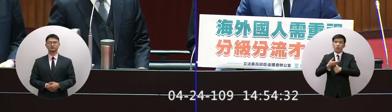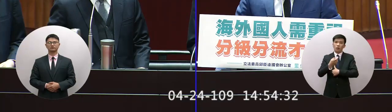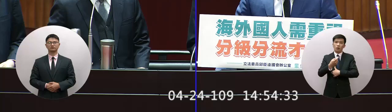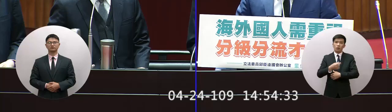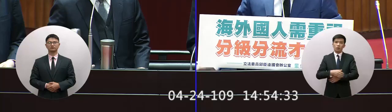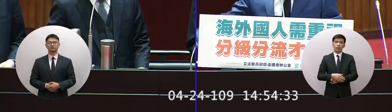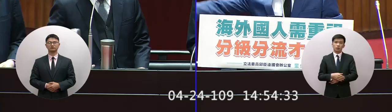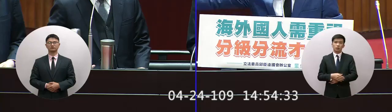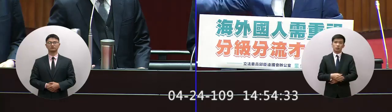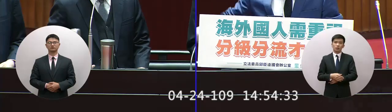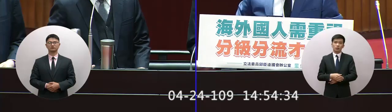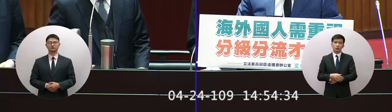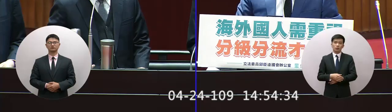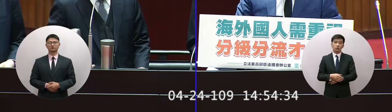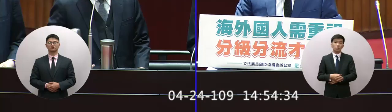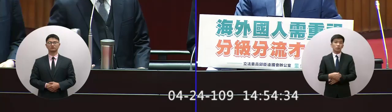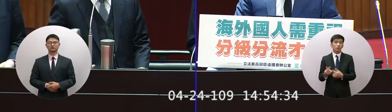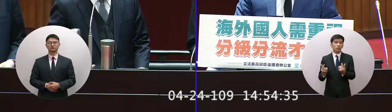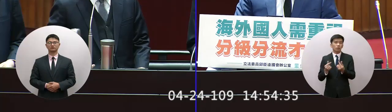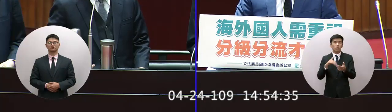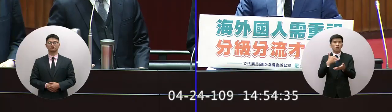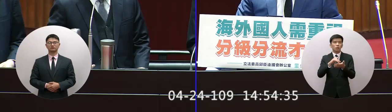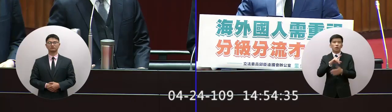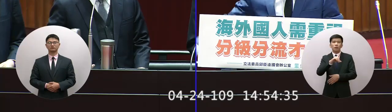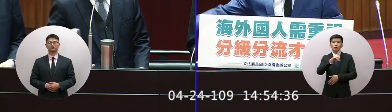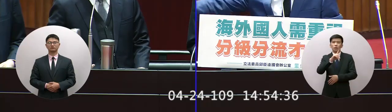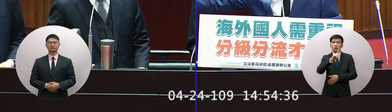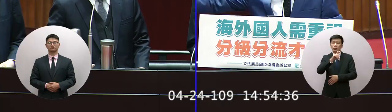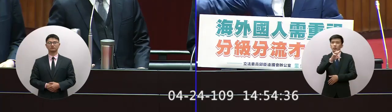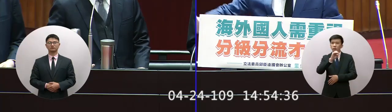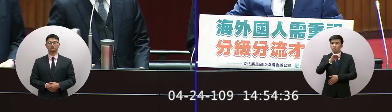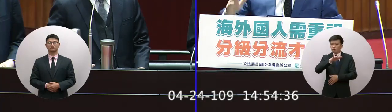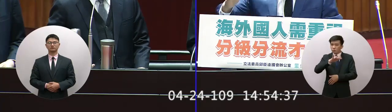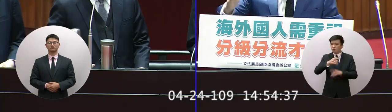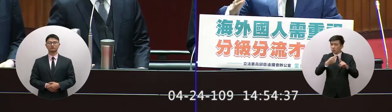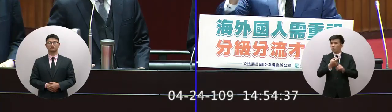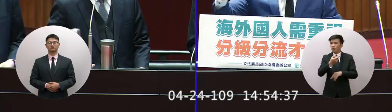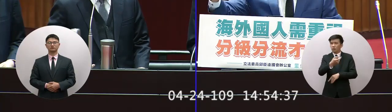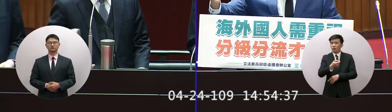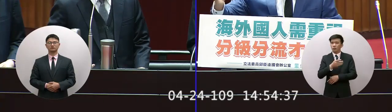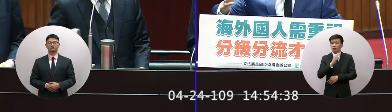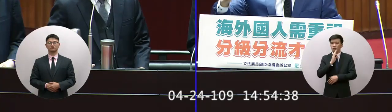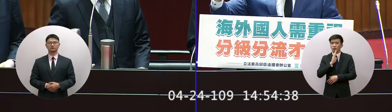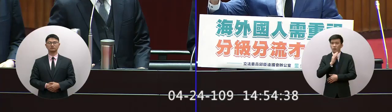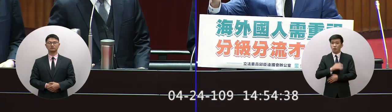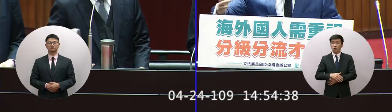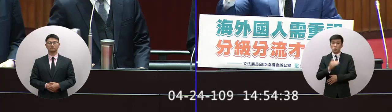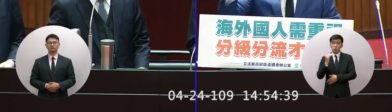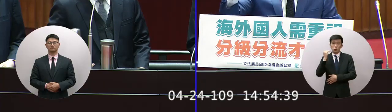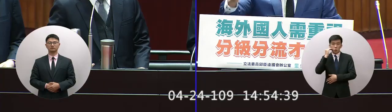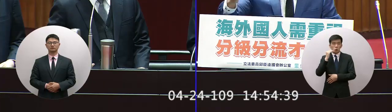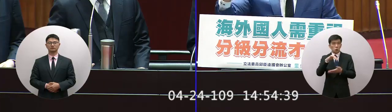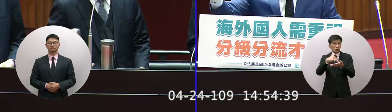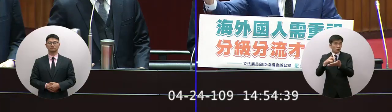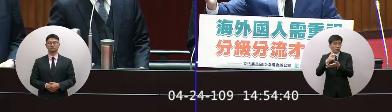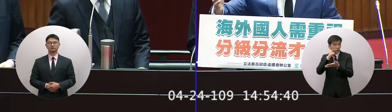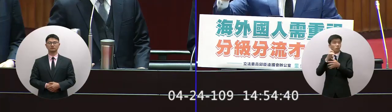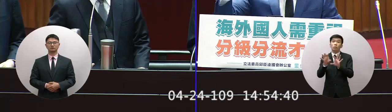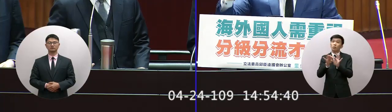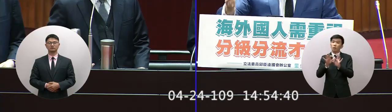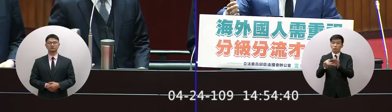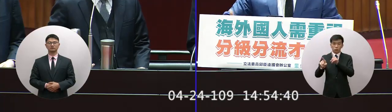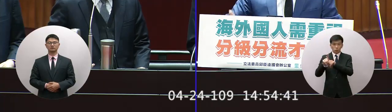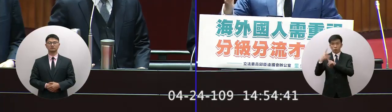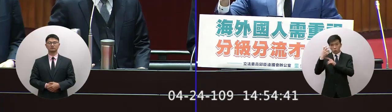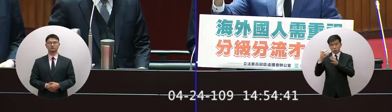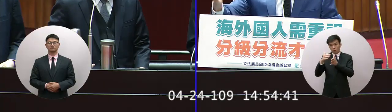无无万少嘛。你才11.5万也不是很多啊。那我们统计一下，如果说你在量能上你没有办法估计，你可以用管理的